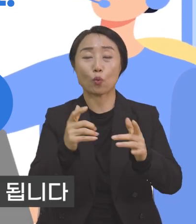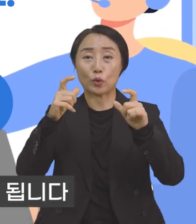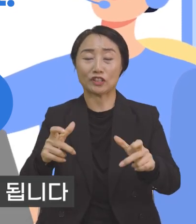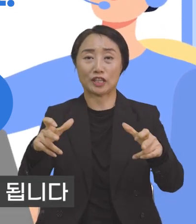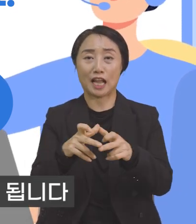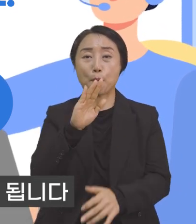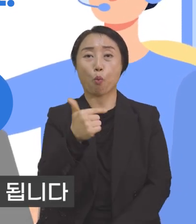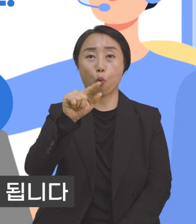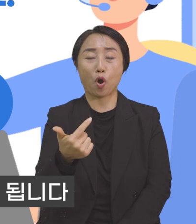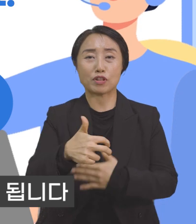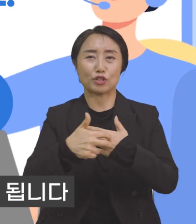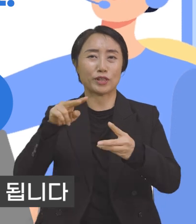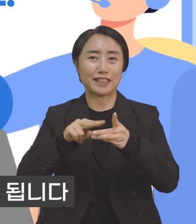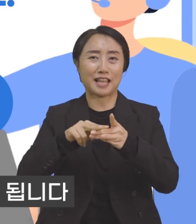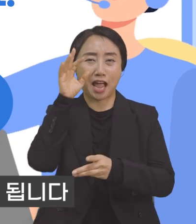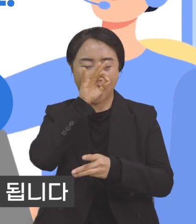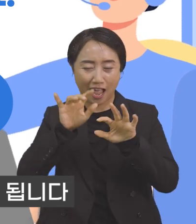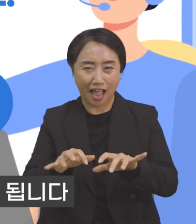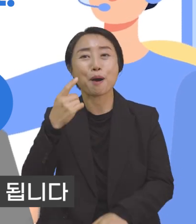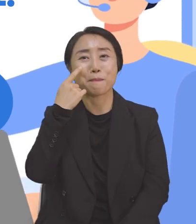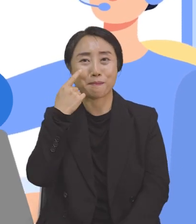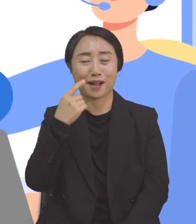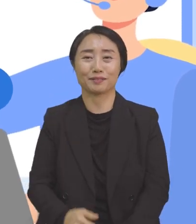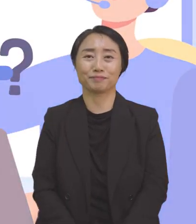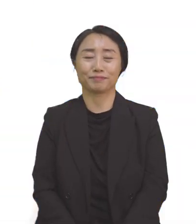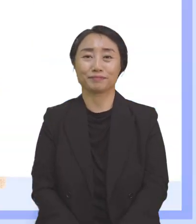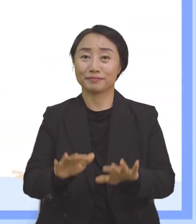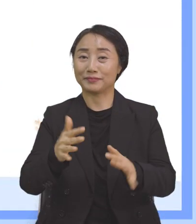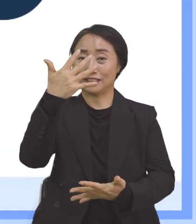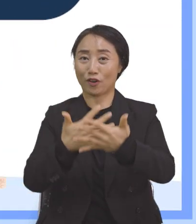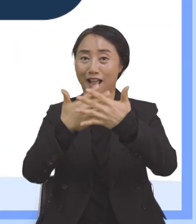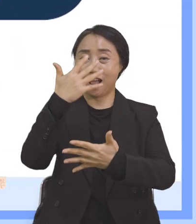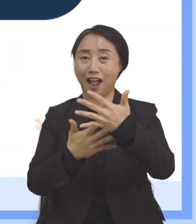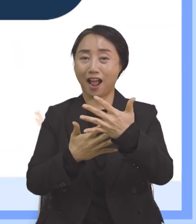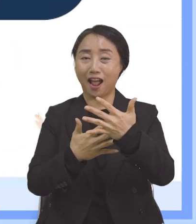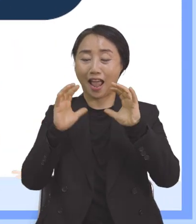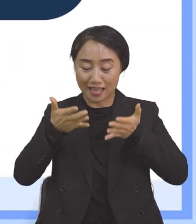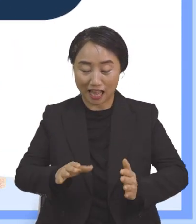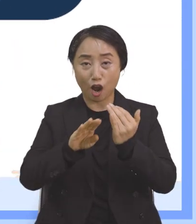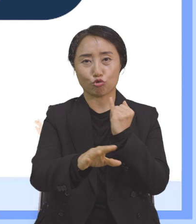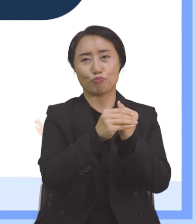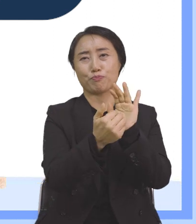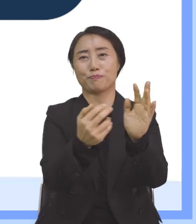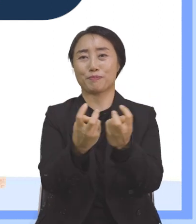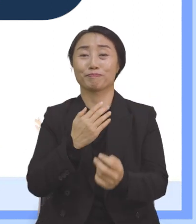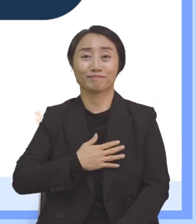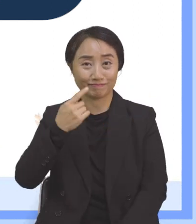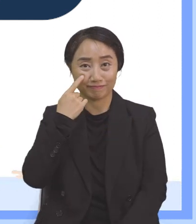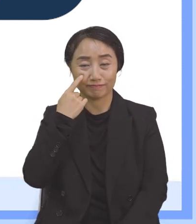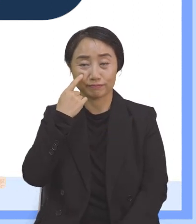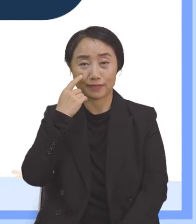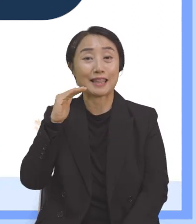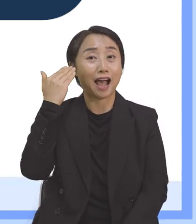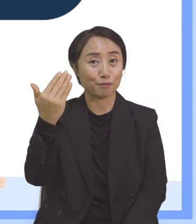경기도 지역장애인 보건의료센터를 검색하시면 됩니다. 이번 영상에서는 산후피임법에 대하여